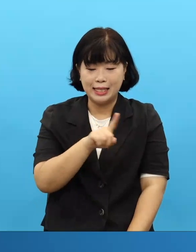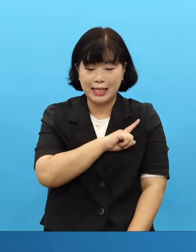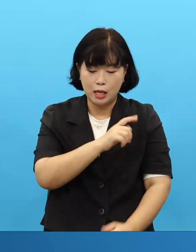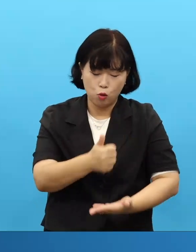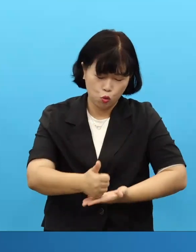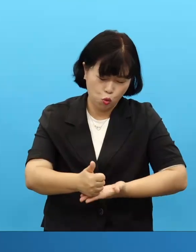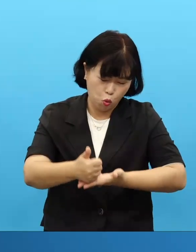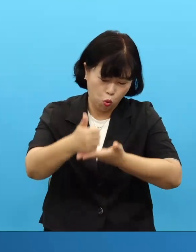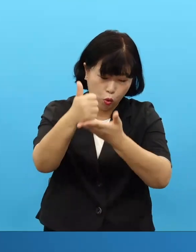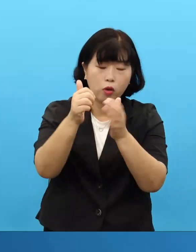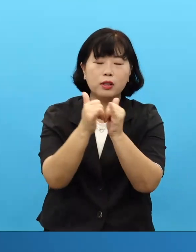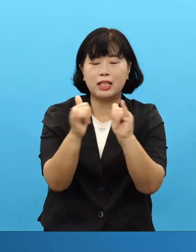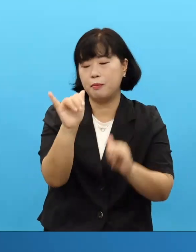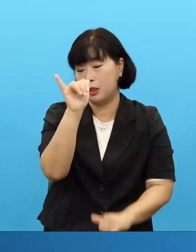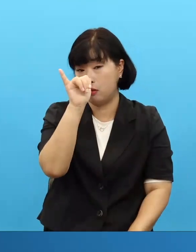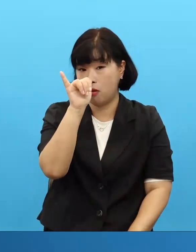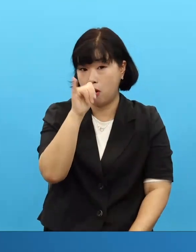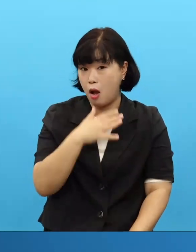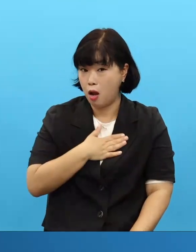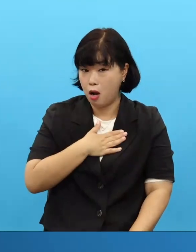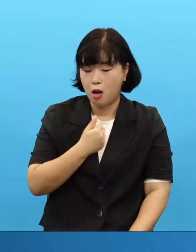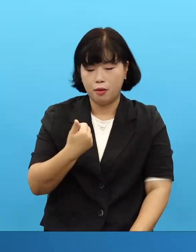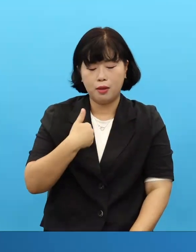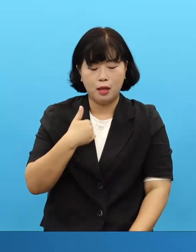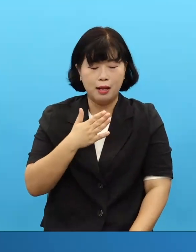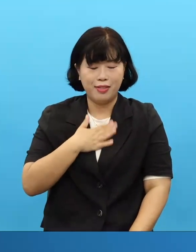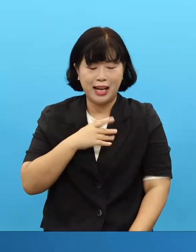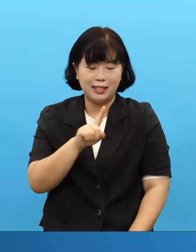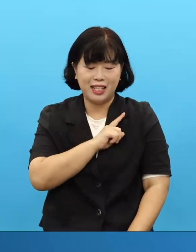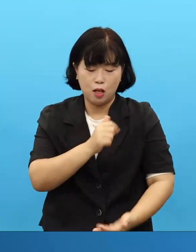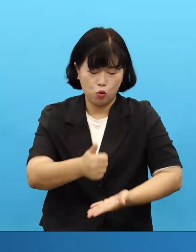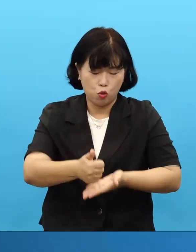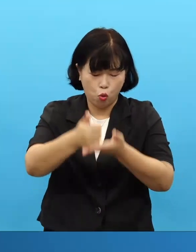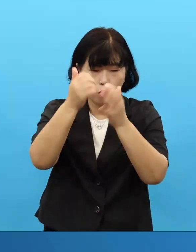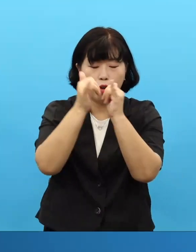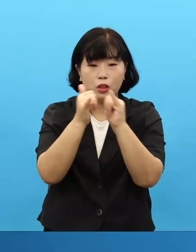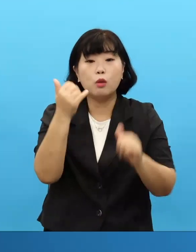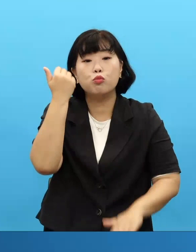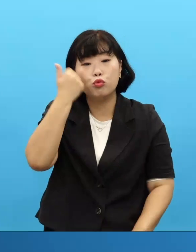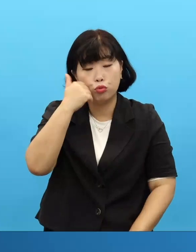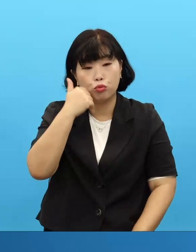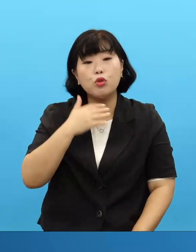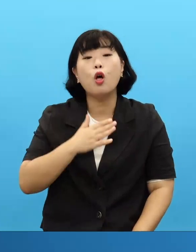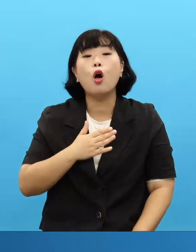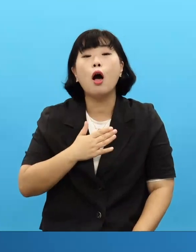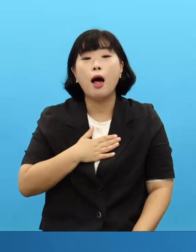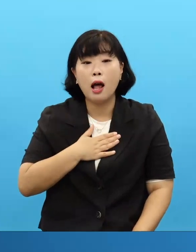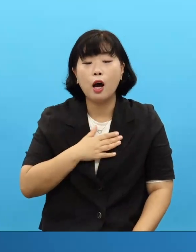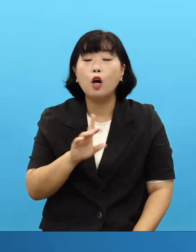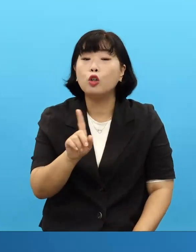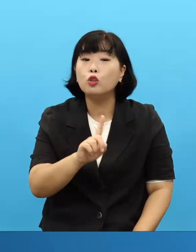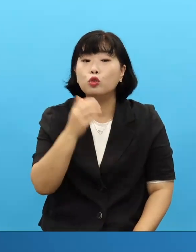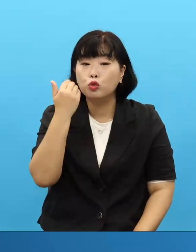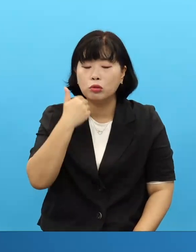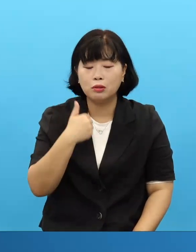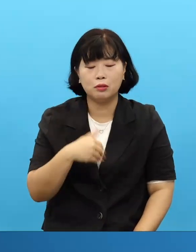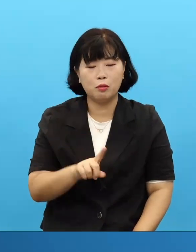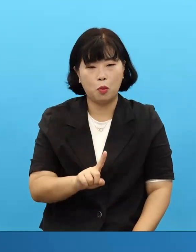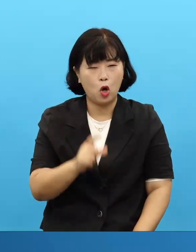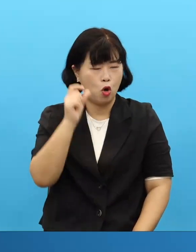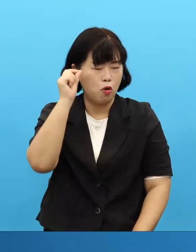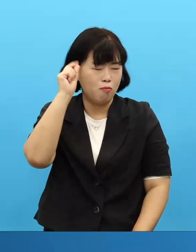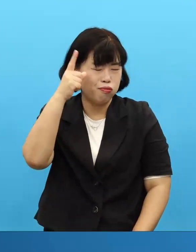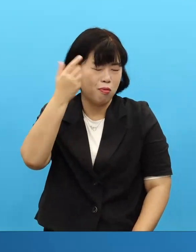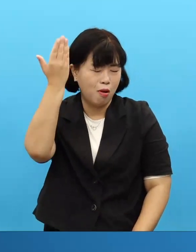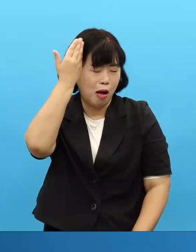대통령도 아닙니다. And so, 제일 존경하는 사람이 교수님도 아니고요. So who do I respect the most? It's not the president or